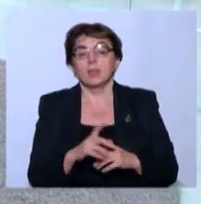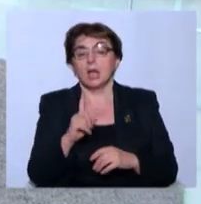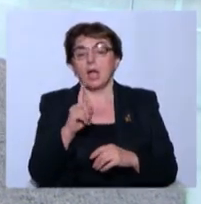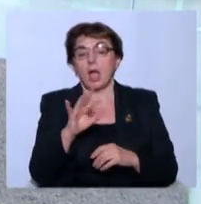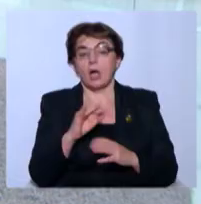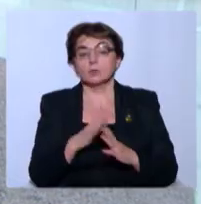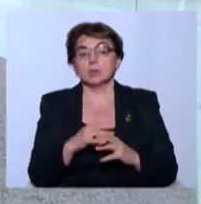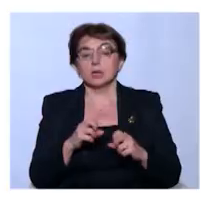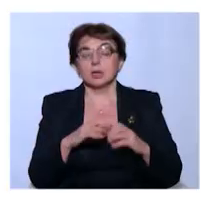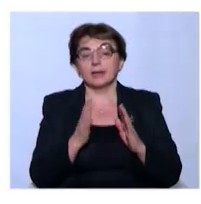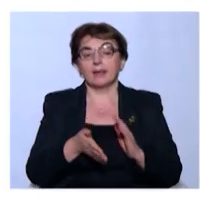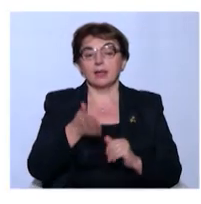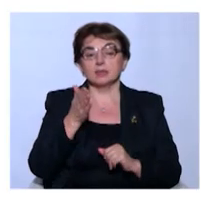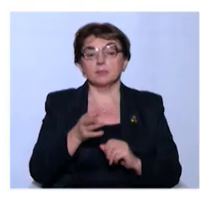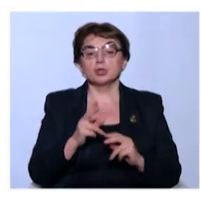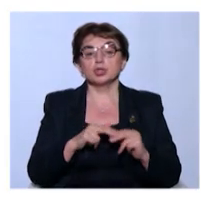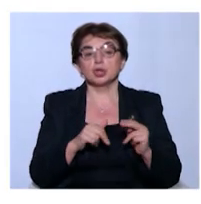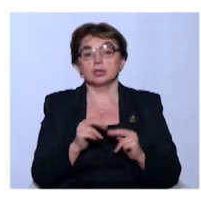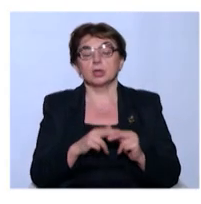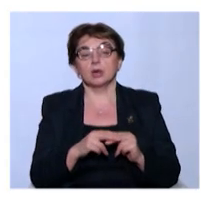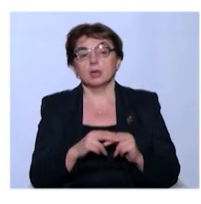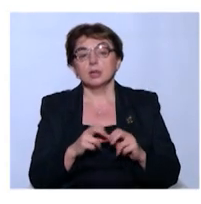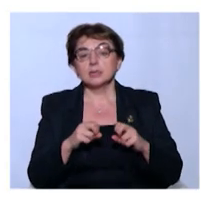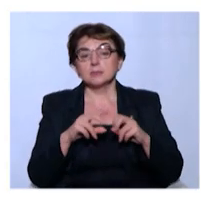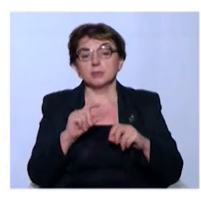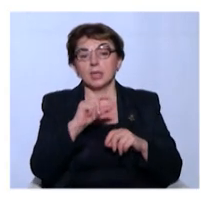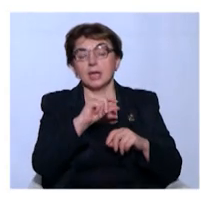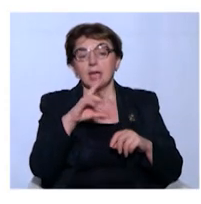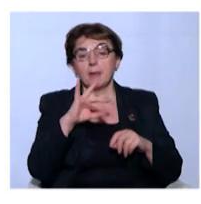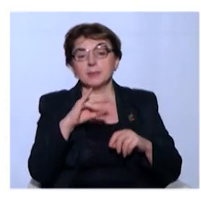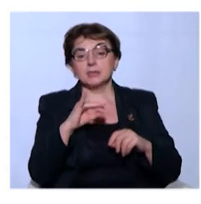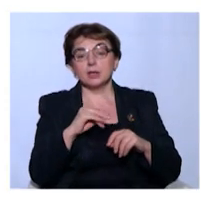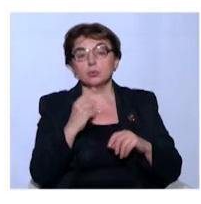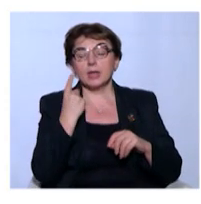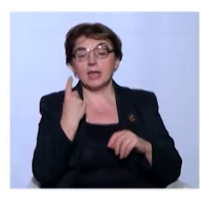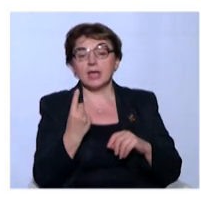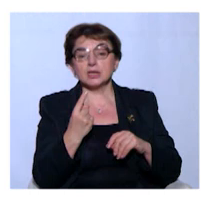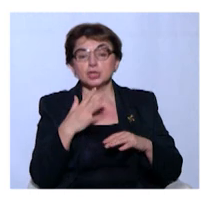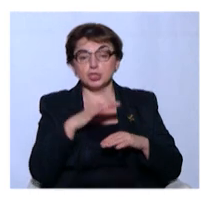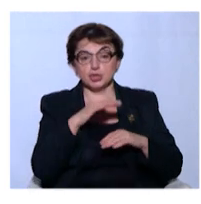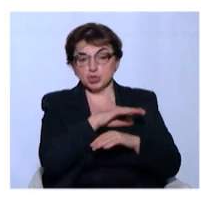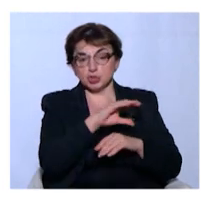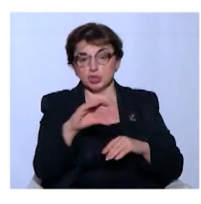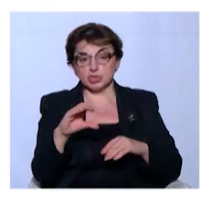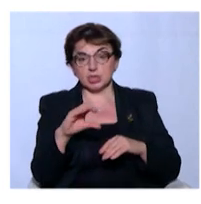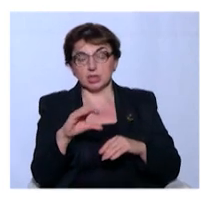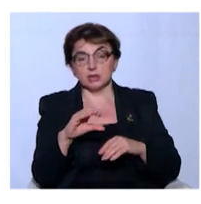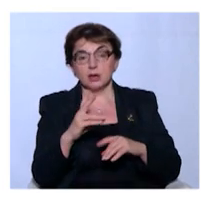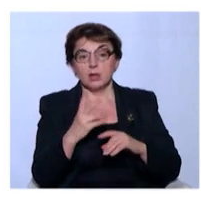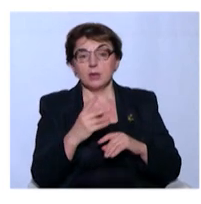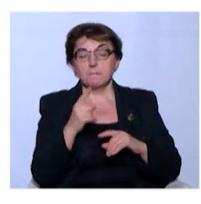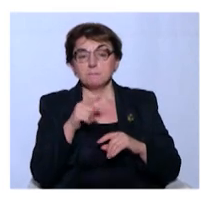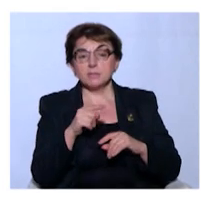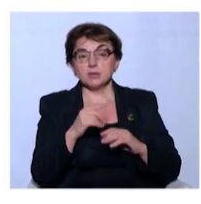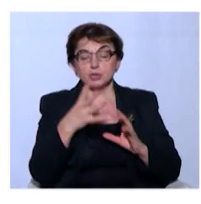ხაოს კედელი შედგება ეპითელური უჯრედების ერთი შრისაგან და